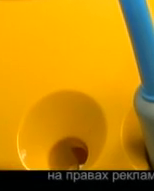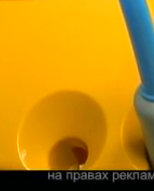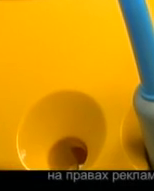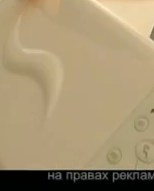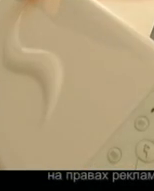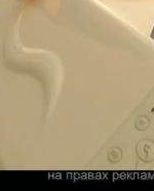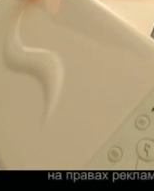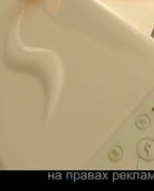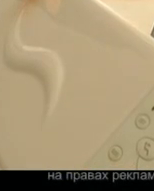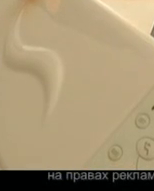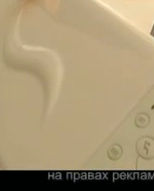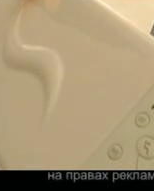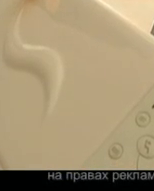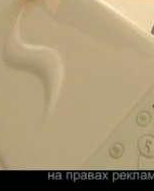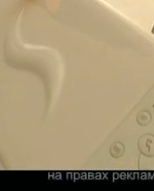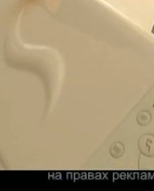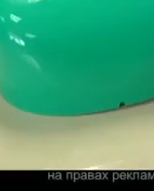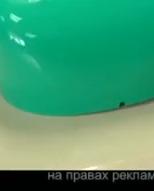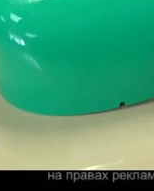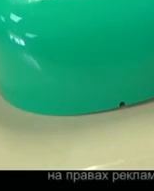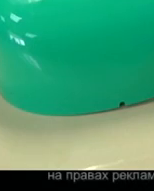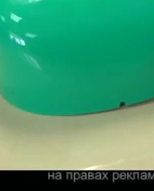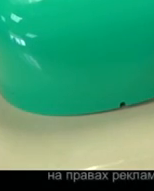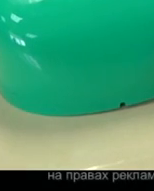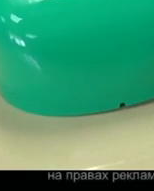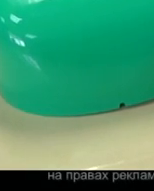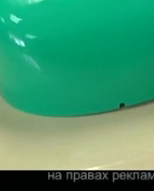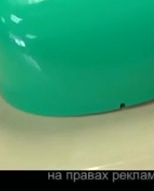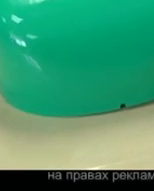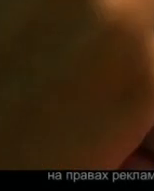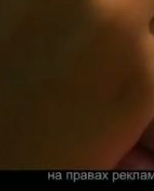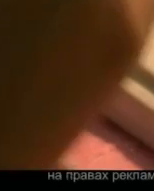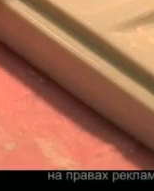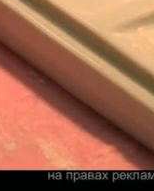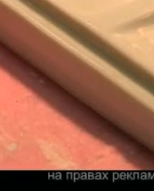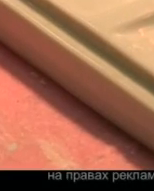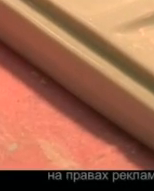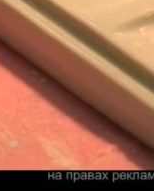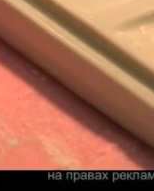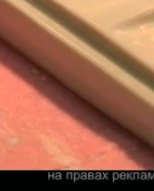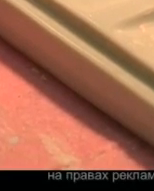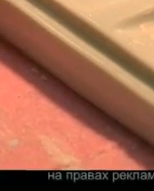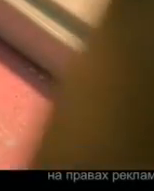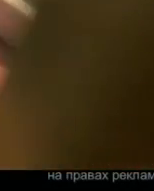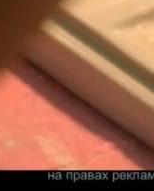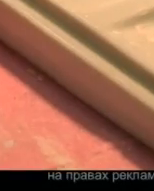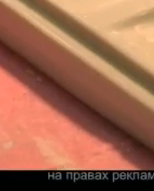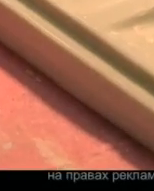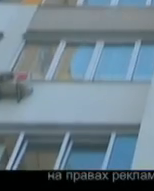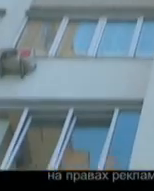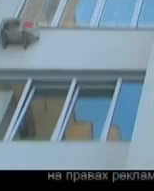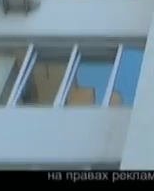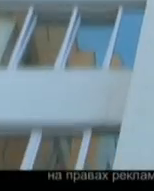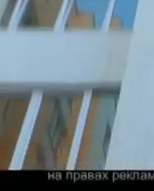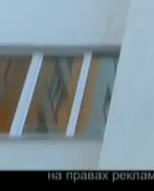Найсучасніші методи стерилізації. І, що важливо, за низькими цінами дешевше не знайдете. Наприклад, фотополімерна пломба буде коштувати до